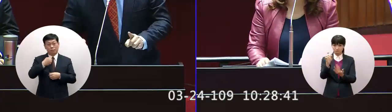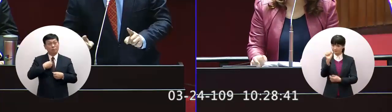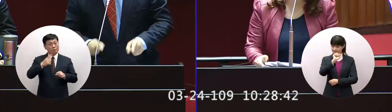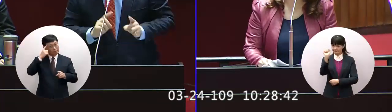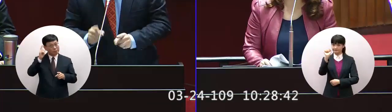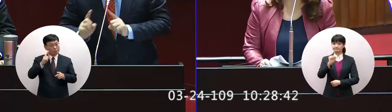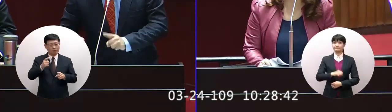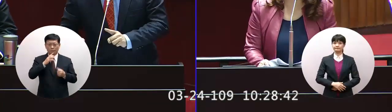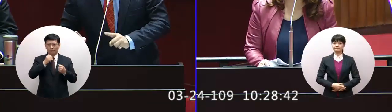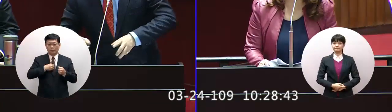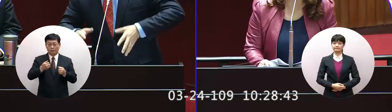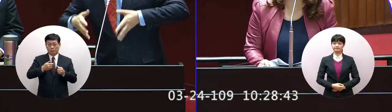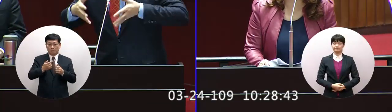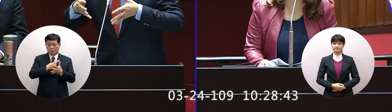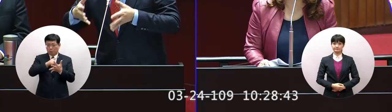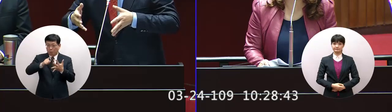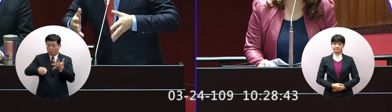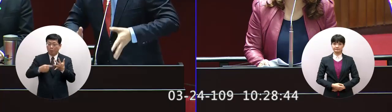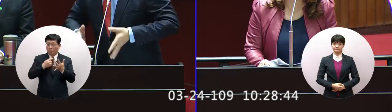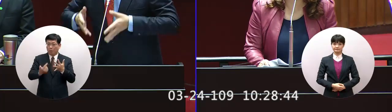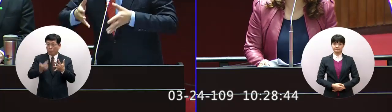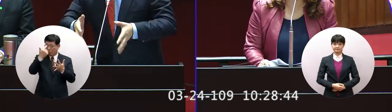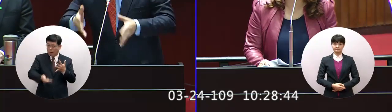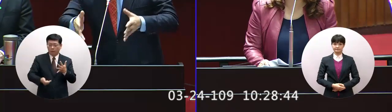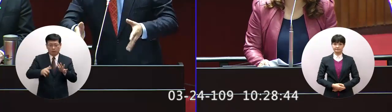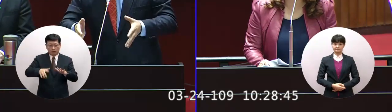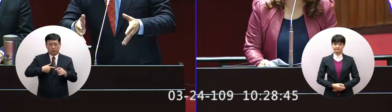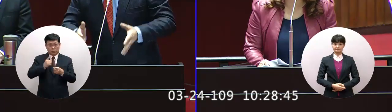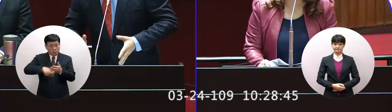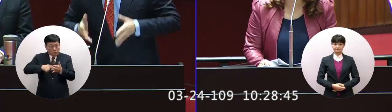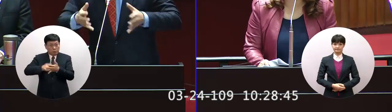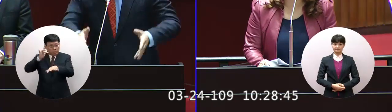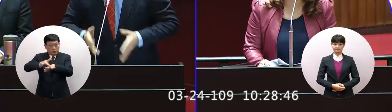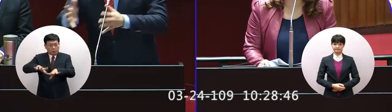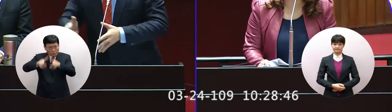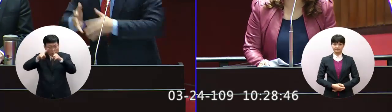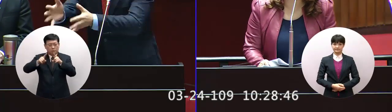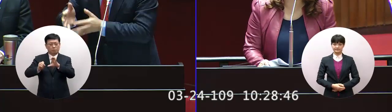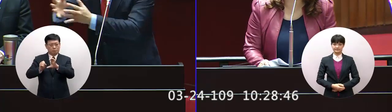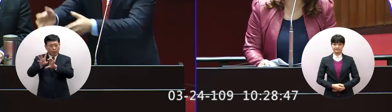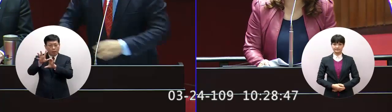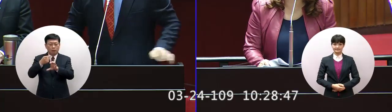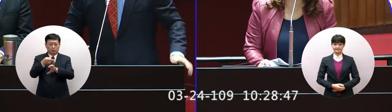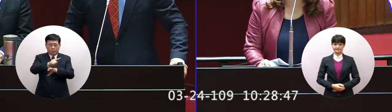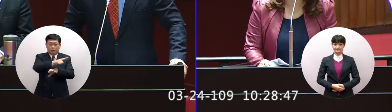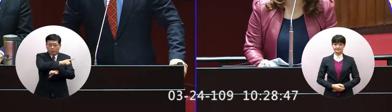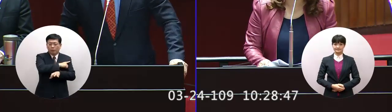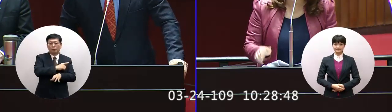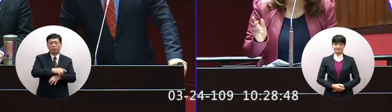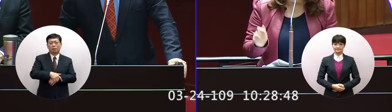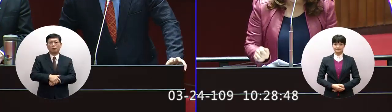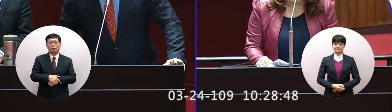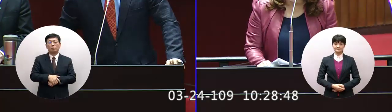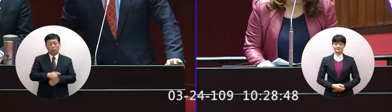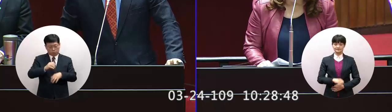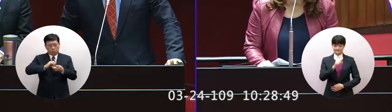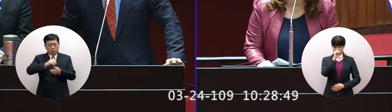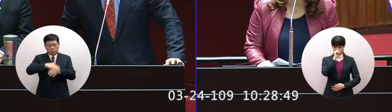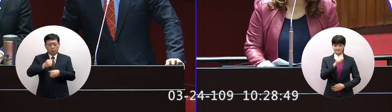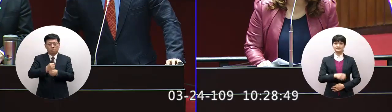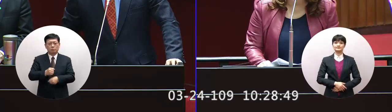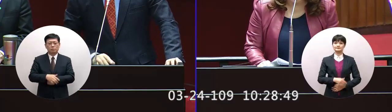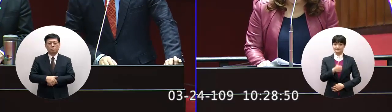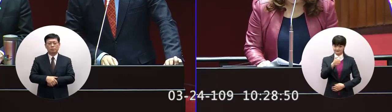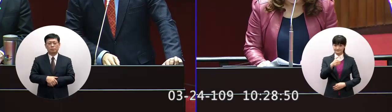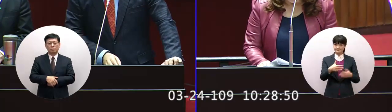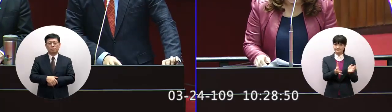我意思是说在轻重缓急上，我们就往他现在最容易接触到的我们先上去，其他一直上去这样子。好， okay， 所以这我们会处理。